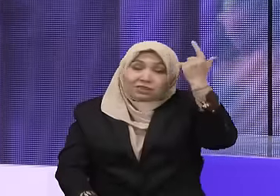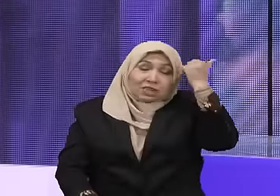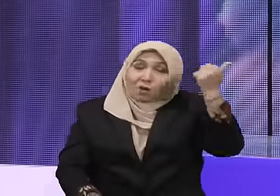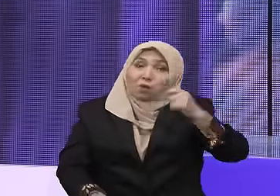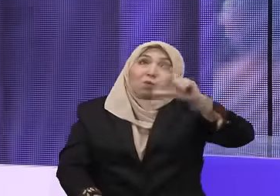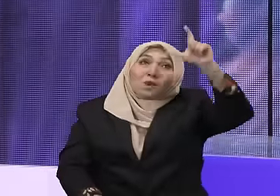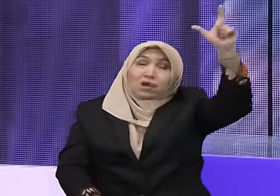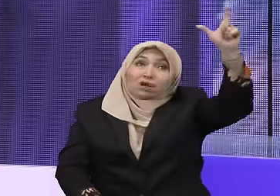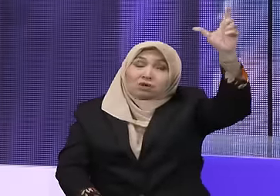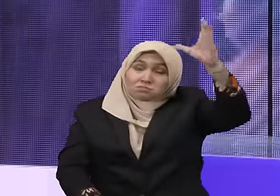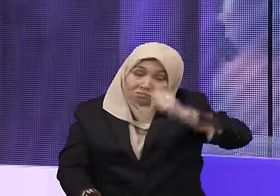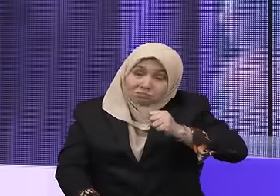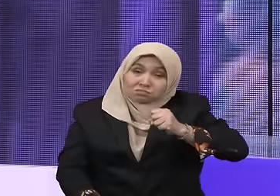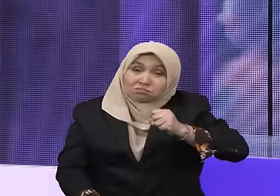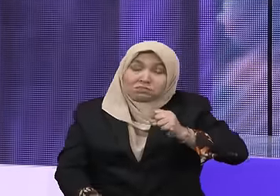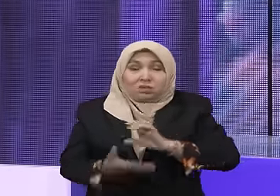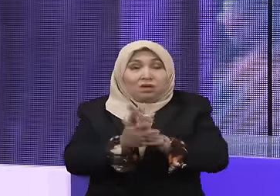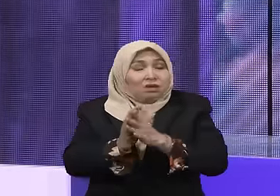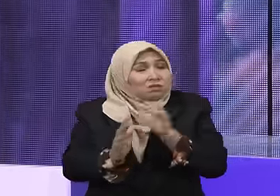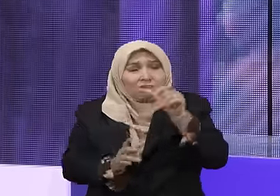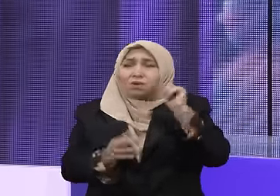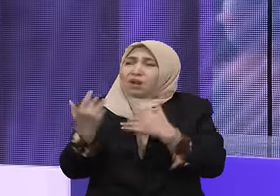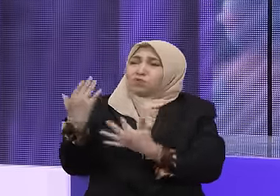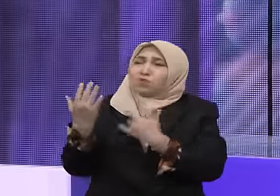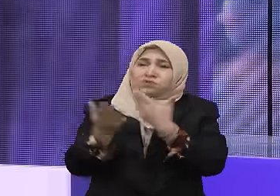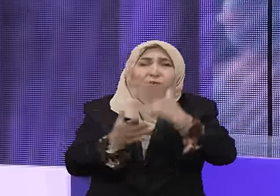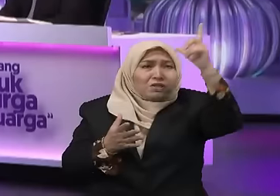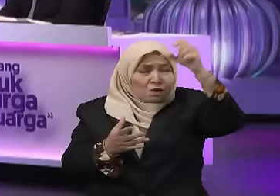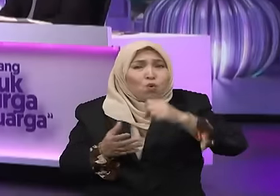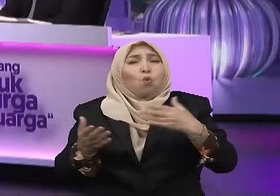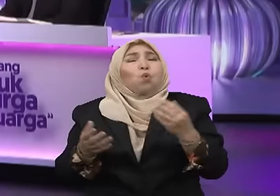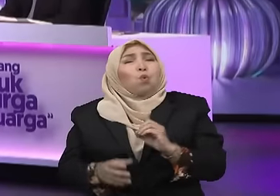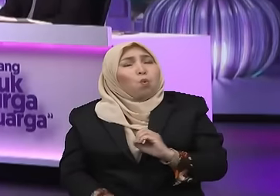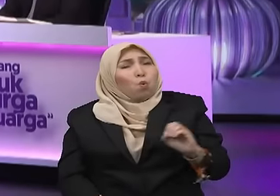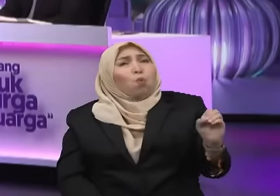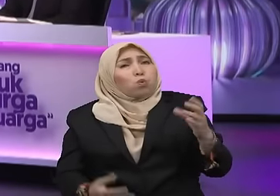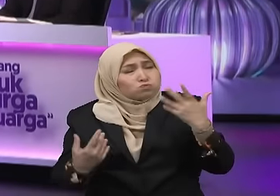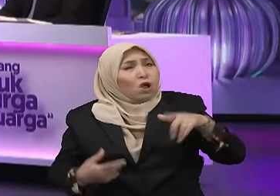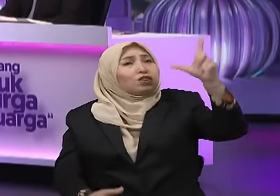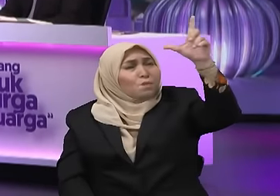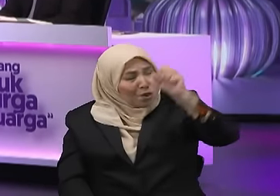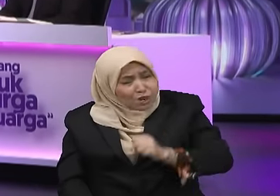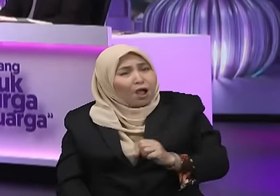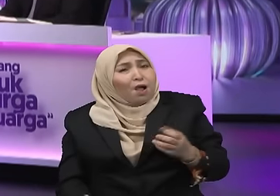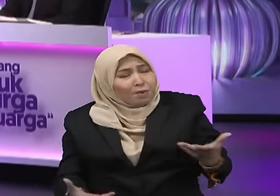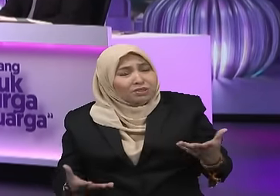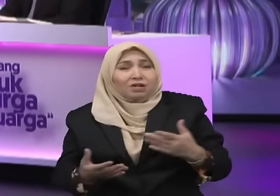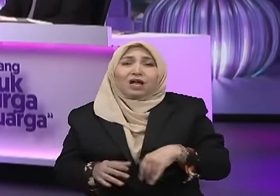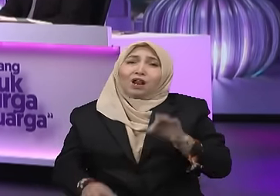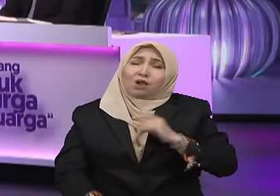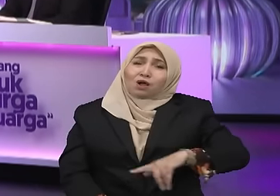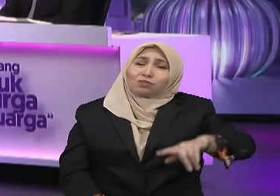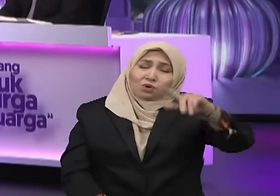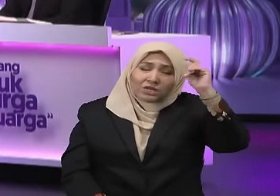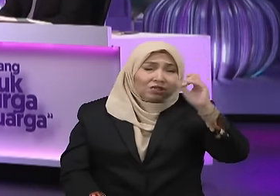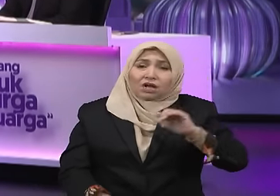bulan akan habis ataupun terbenam, tak perlulah nak tunggu sampai terbenam baru cakap, oh dah terbenam. Ha, kan? Kalau Tuhan tak,